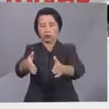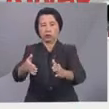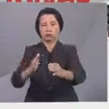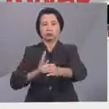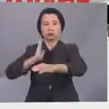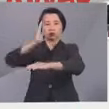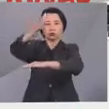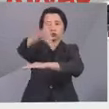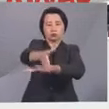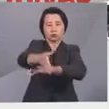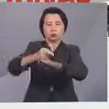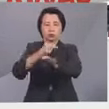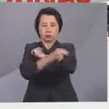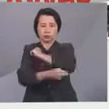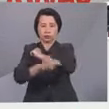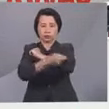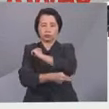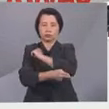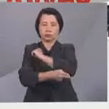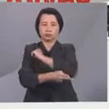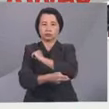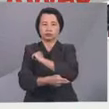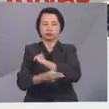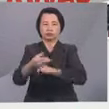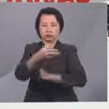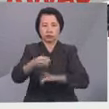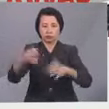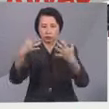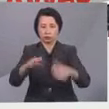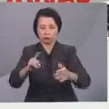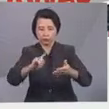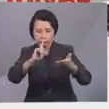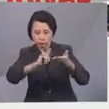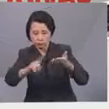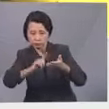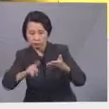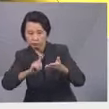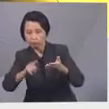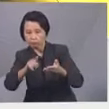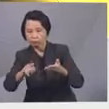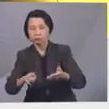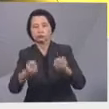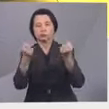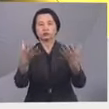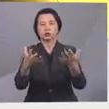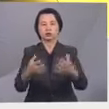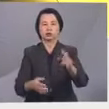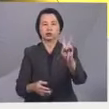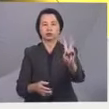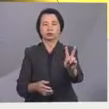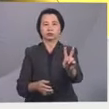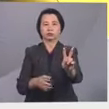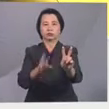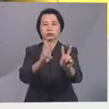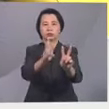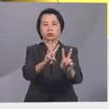rentas sempadan negeri dan telah pun memeriksa sebanyak